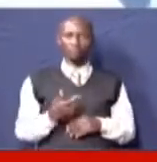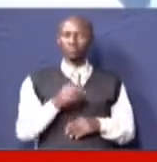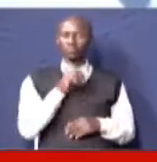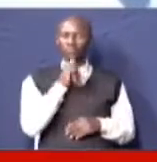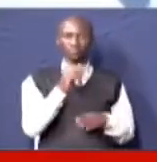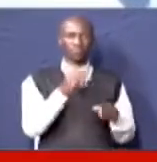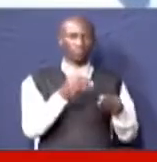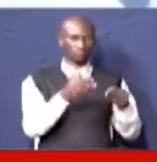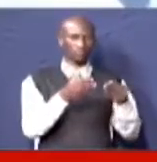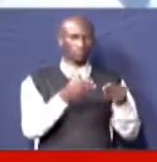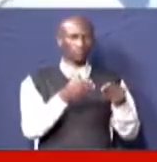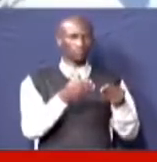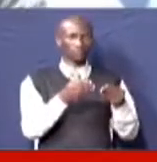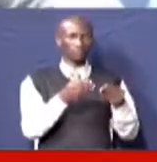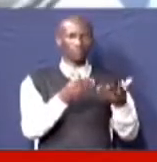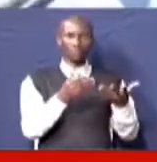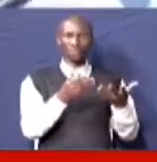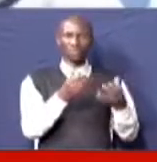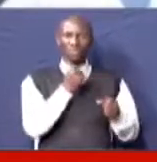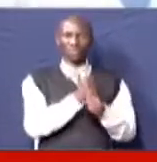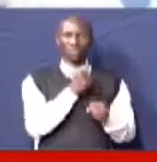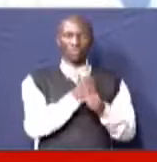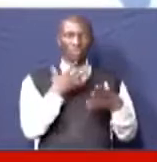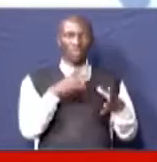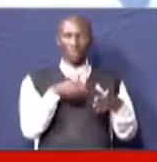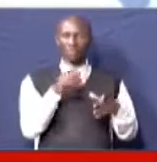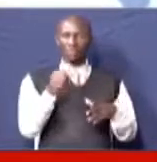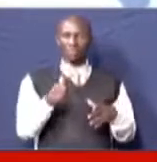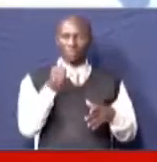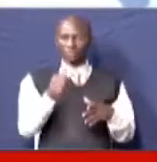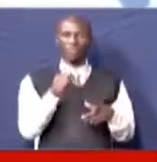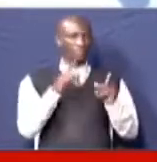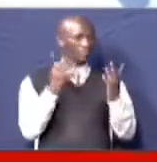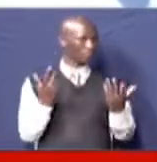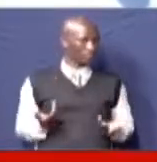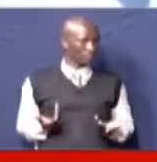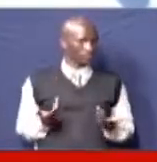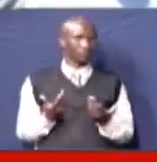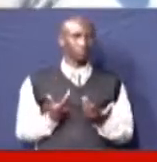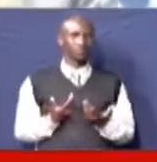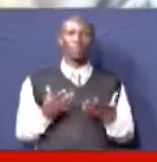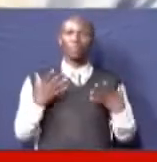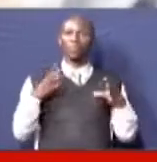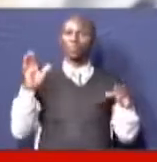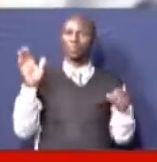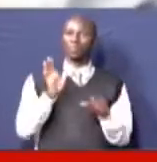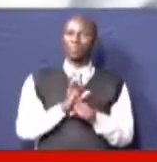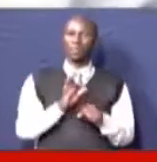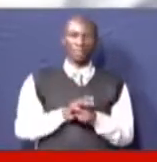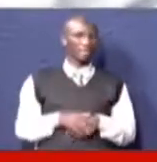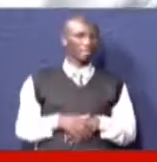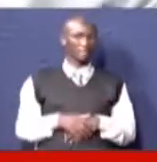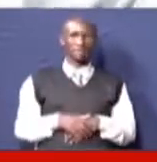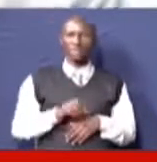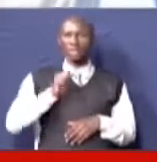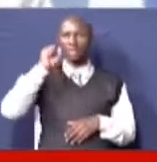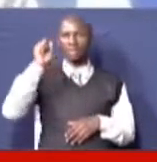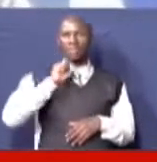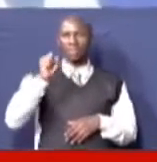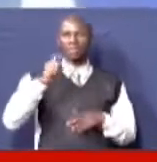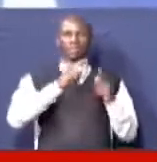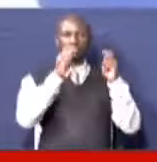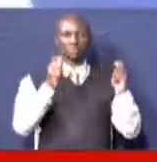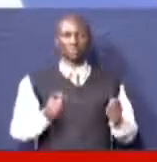not giving agenda for mwanainji, they are doing a selfish decision in their tables. And wa ingi politics ya Kenya, sikisolo wate